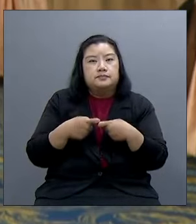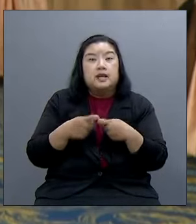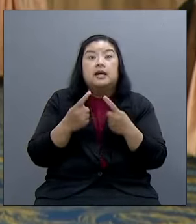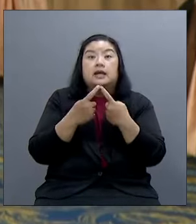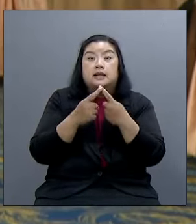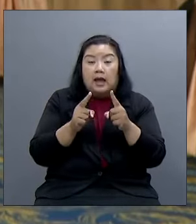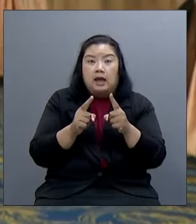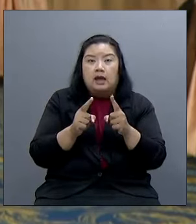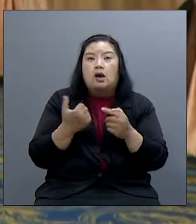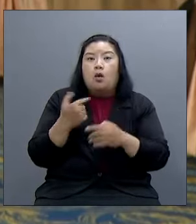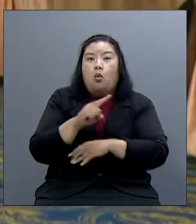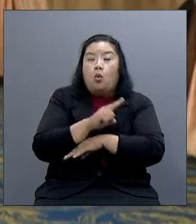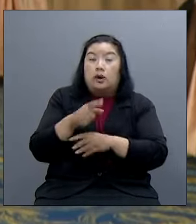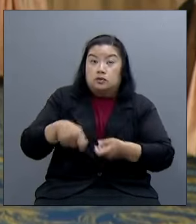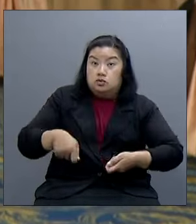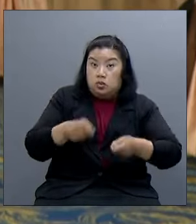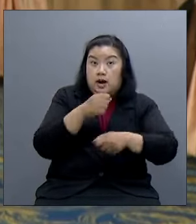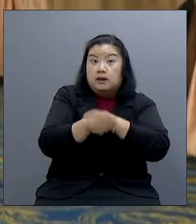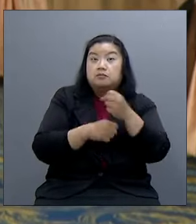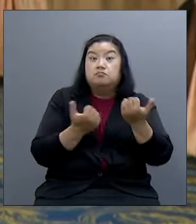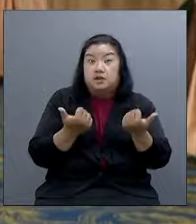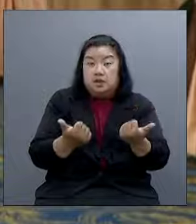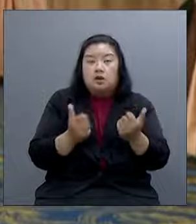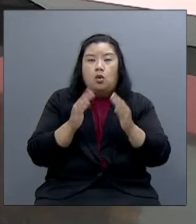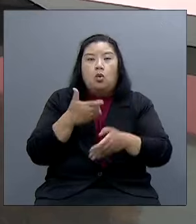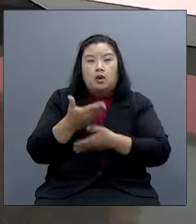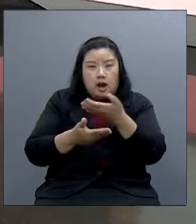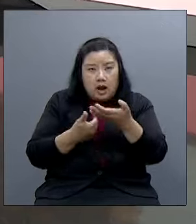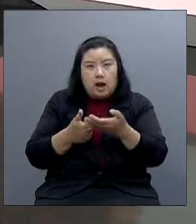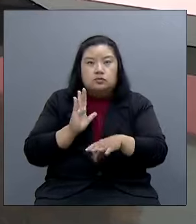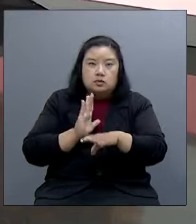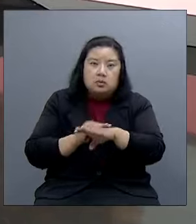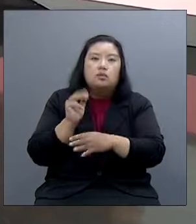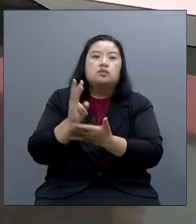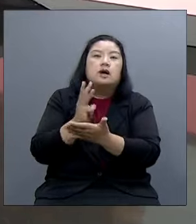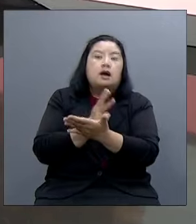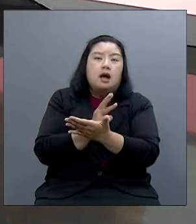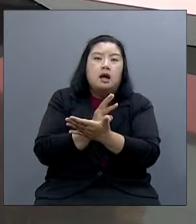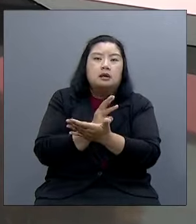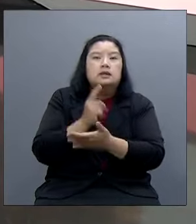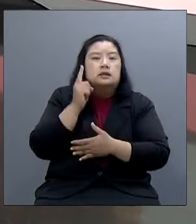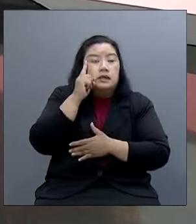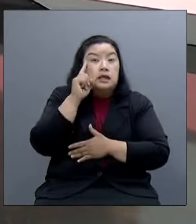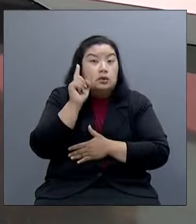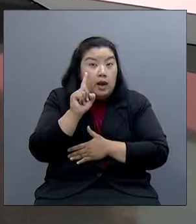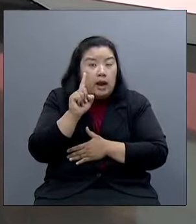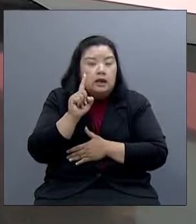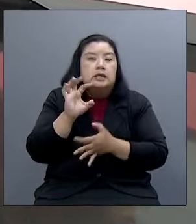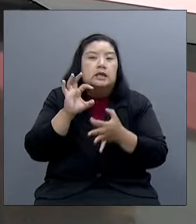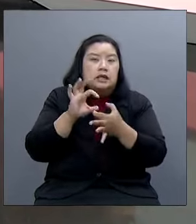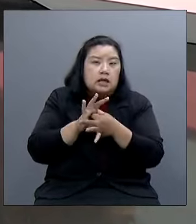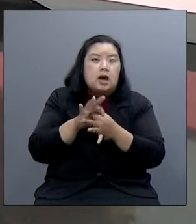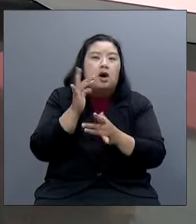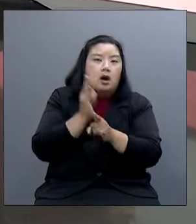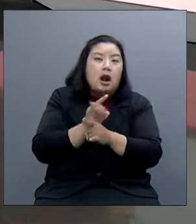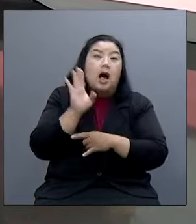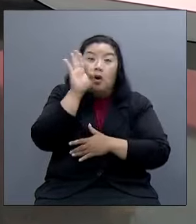ช่วงสงกรานต์ปีนี้ค่ะนักธุรกิจแล้วก็นักวิชาการเชื่อนะคะว่าการดูแลการบริโภคแอลกอฮอล์ของประชา